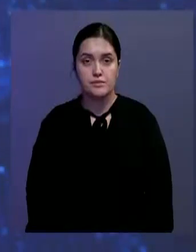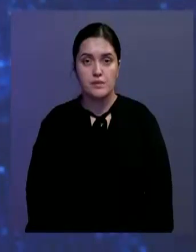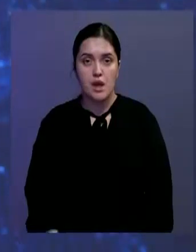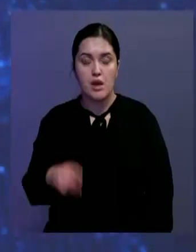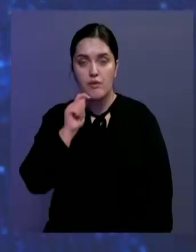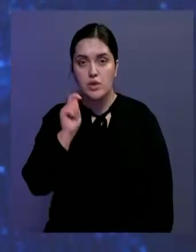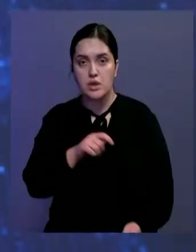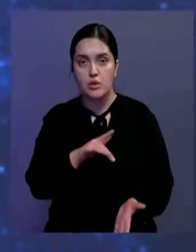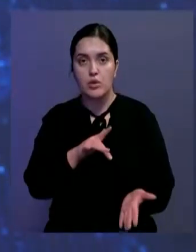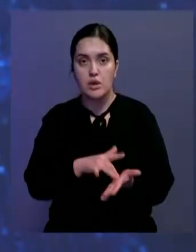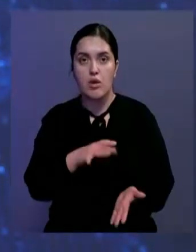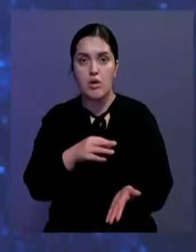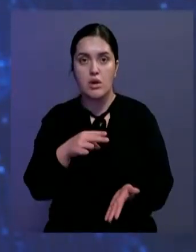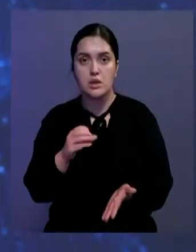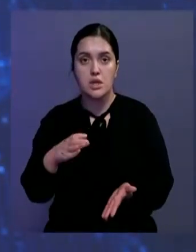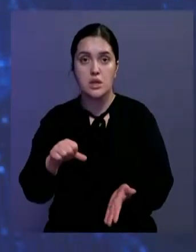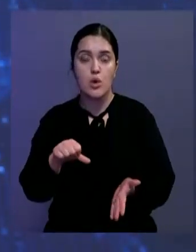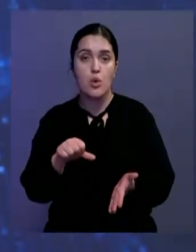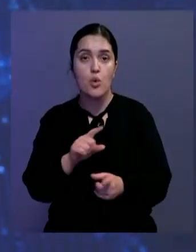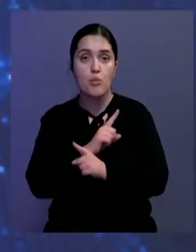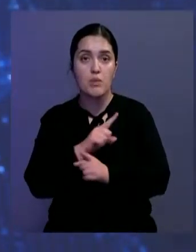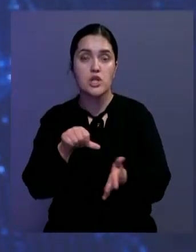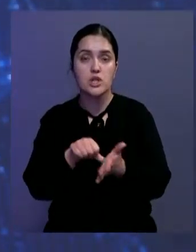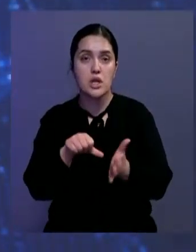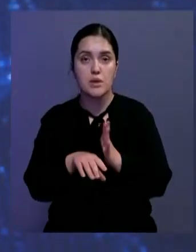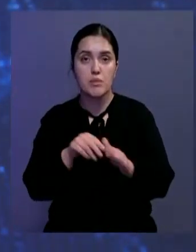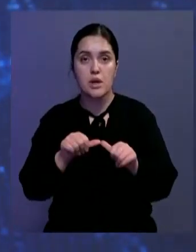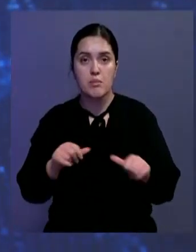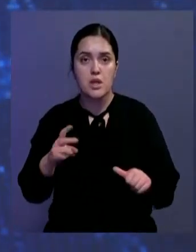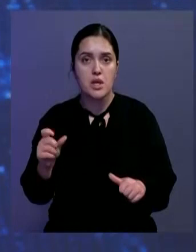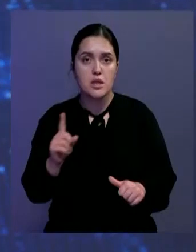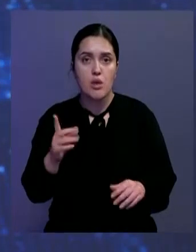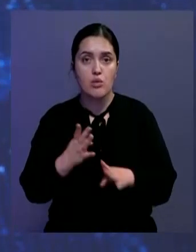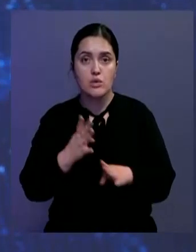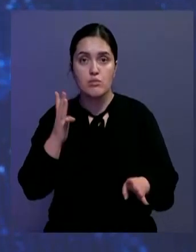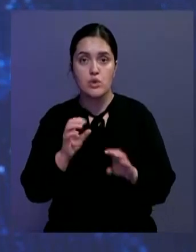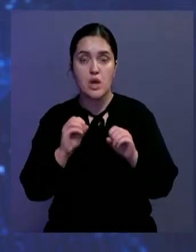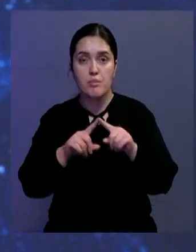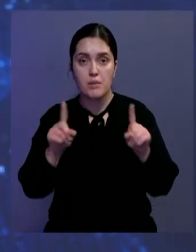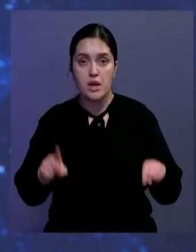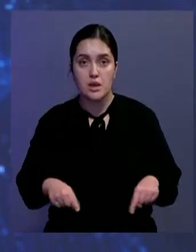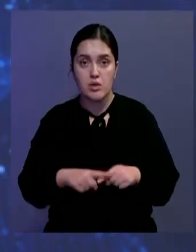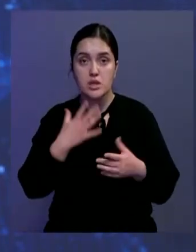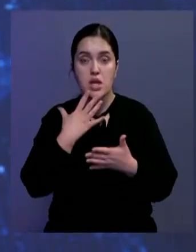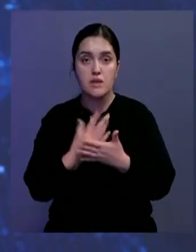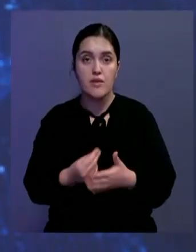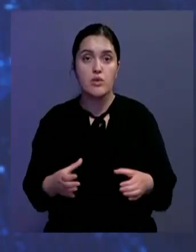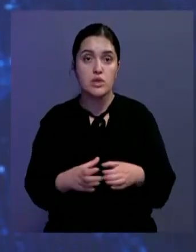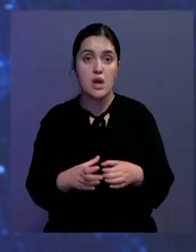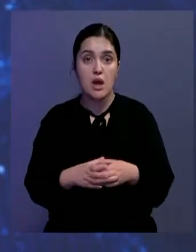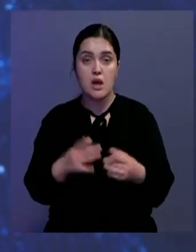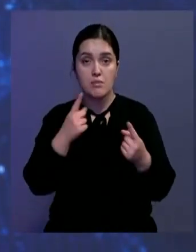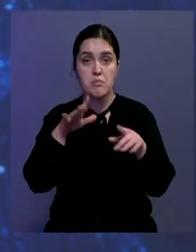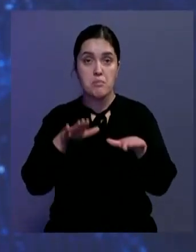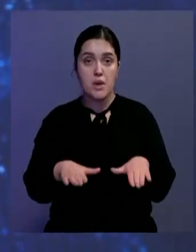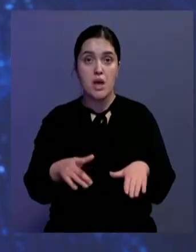в украинском городе одесса умер член избирательной комиссии не дождавшись очереди чтобы сдать протоколы со своего участка как сообщает местные